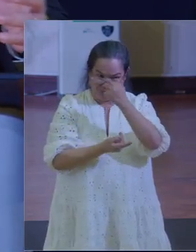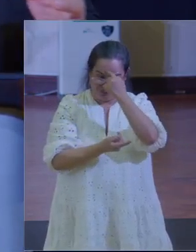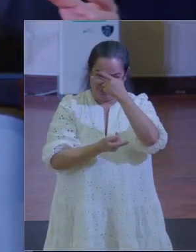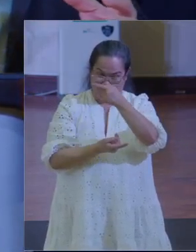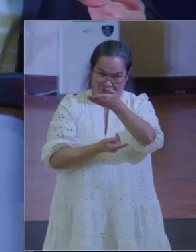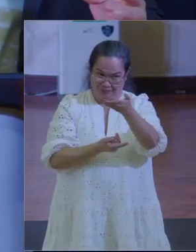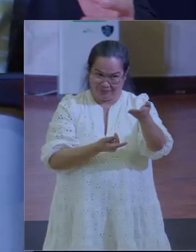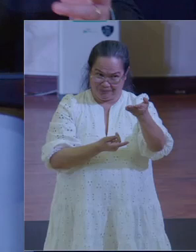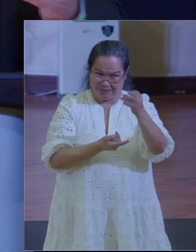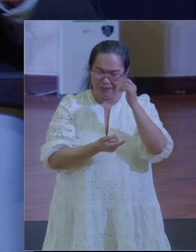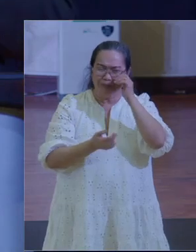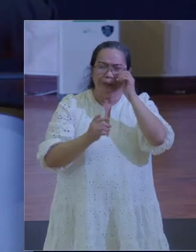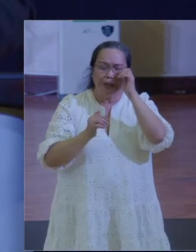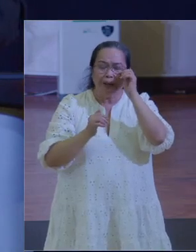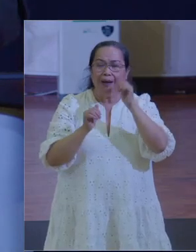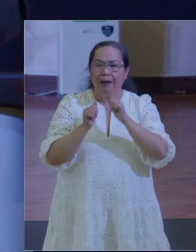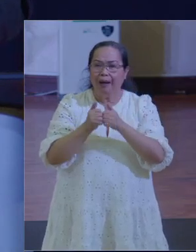mo